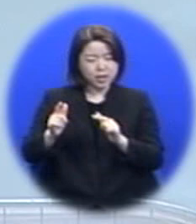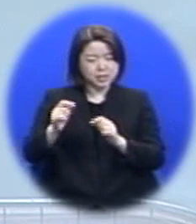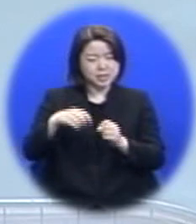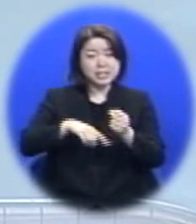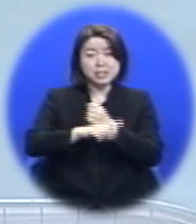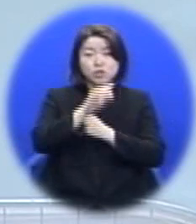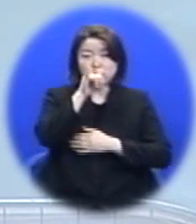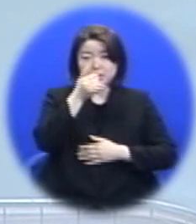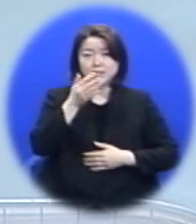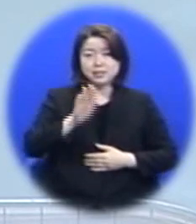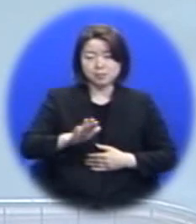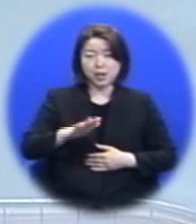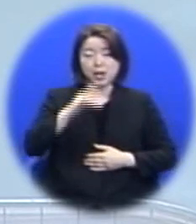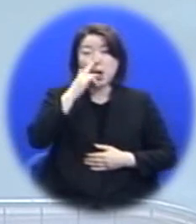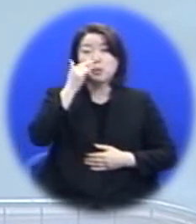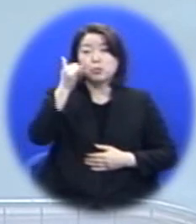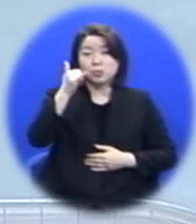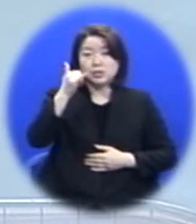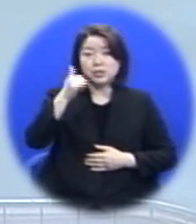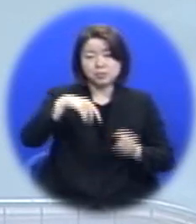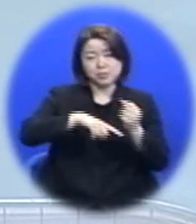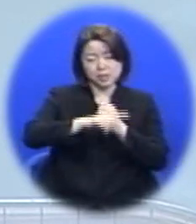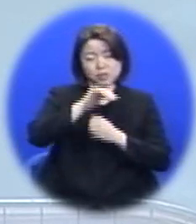있겠지만 부모님의 원인도 있을 겁니다.